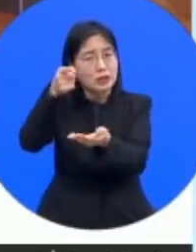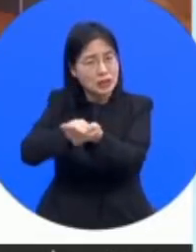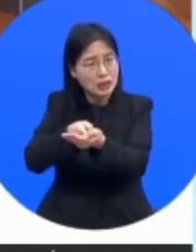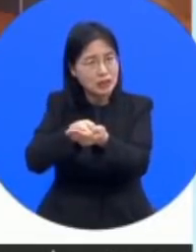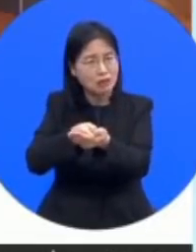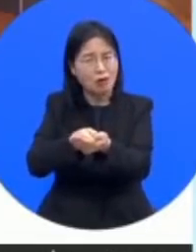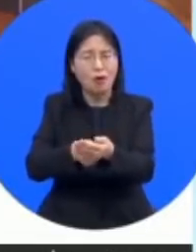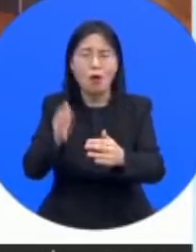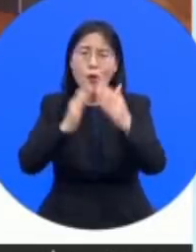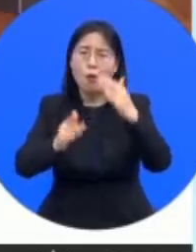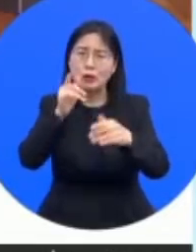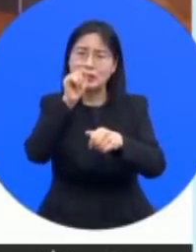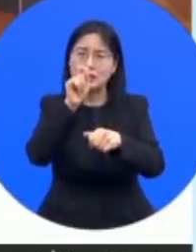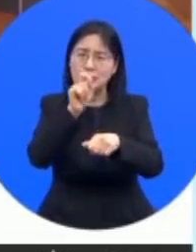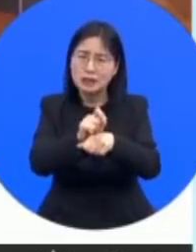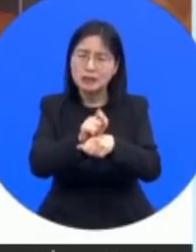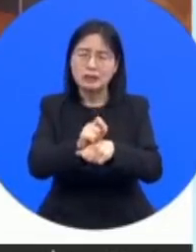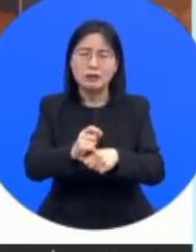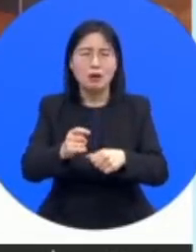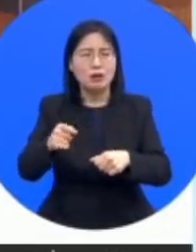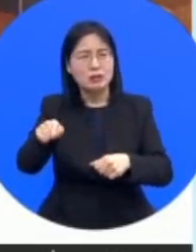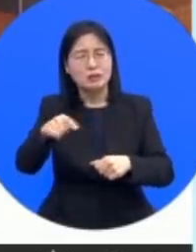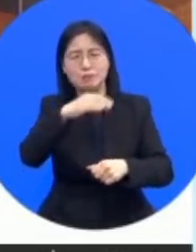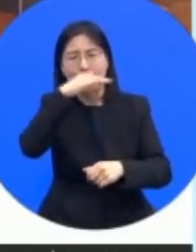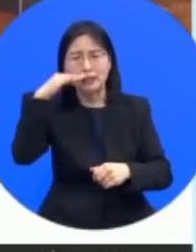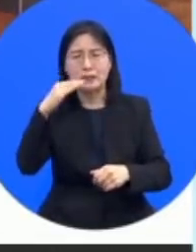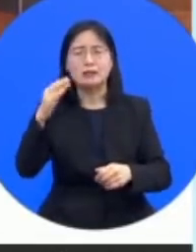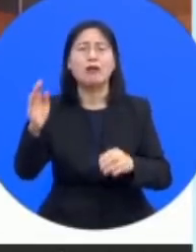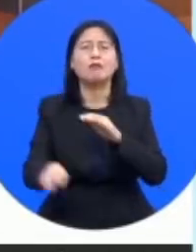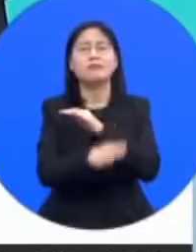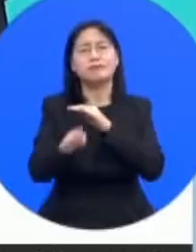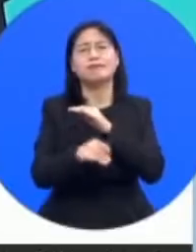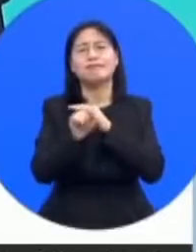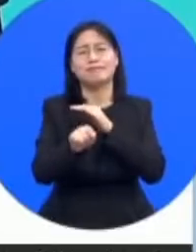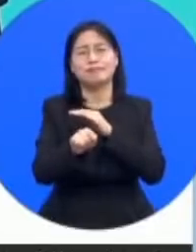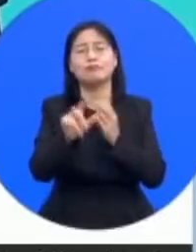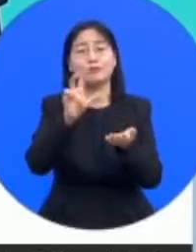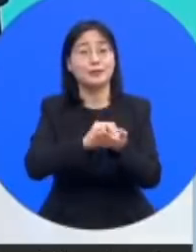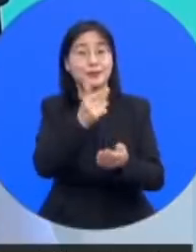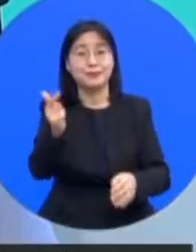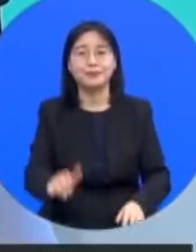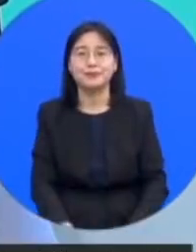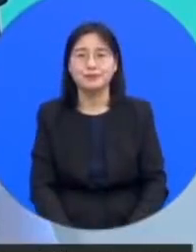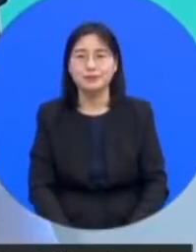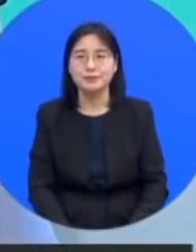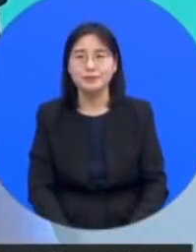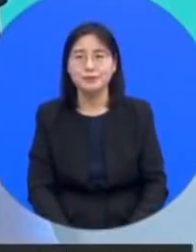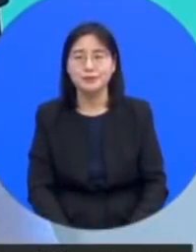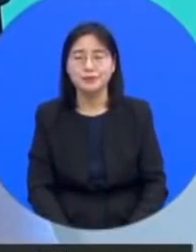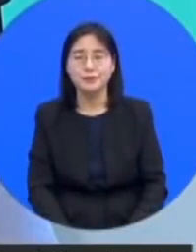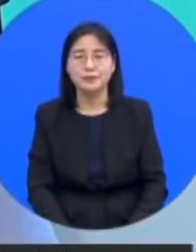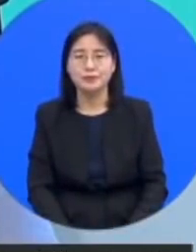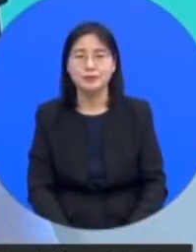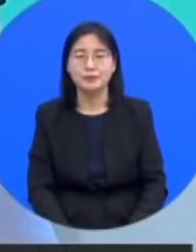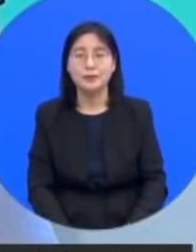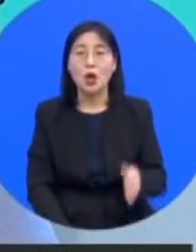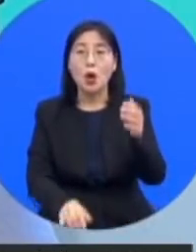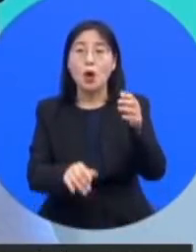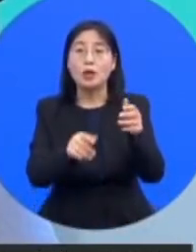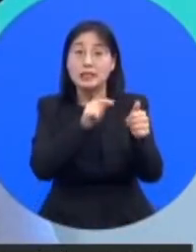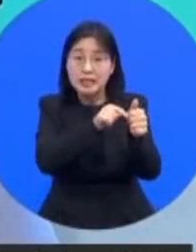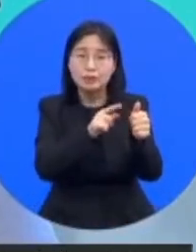무너뜨려 되느냐 이런 의문을 던집니다 자 그런데 이 홍 남기 경제부총리 에서 시작된 이